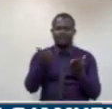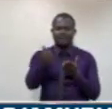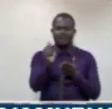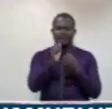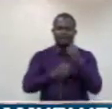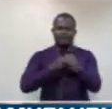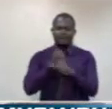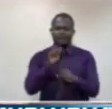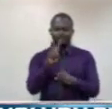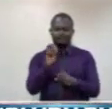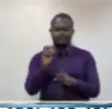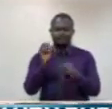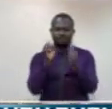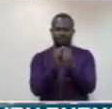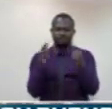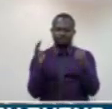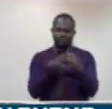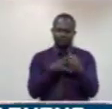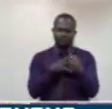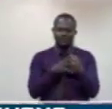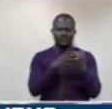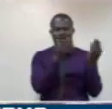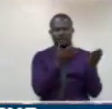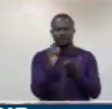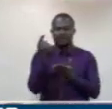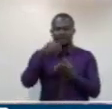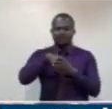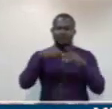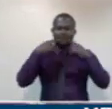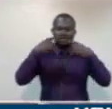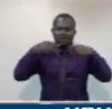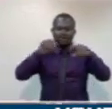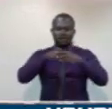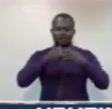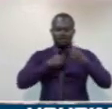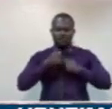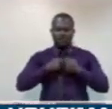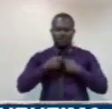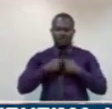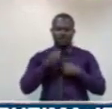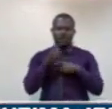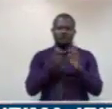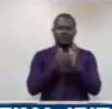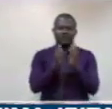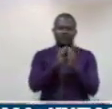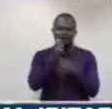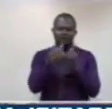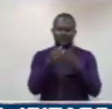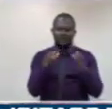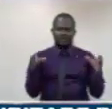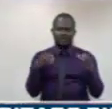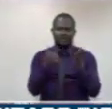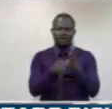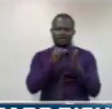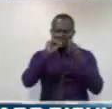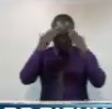mu mwaka w'2019 yatumiwe na kimwe mu bitangazamakuru byo mu Rwanda ari kumwe na bagenzi be bahuje ikibazo